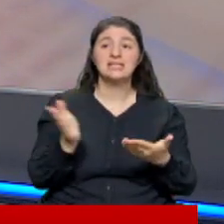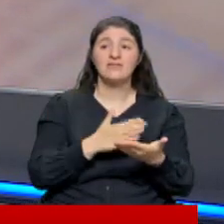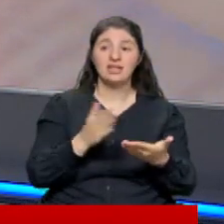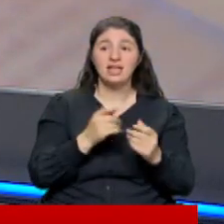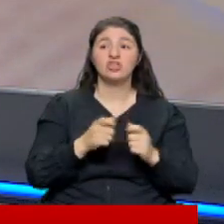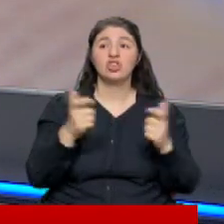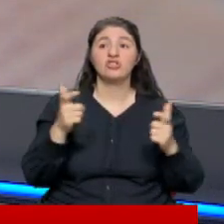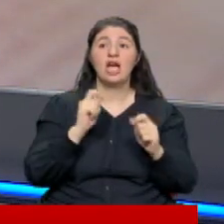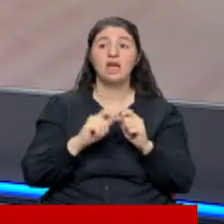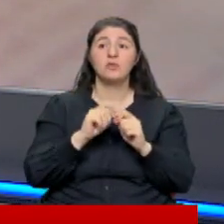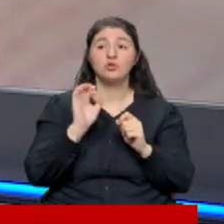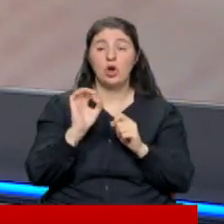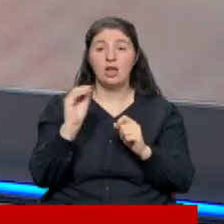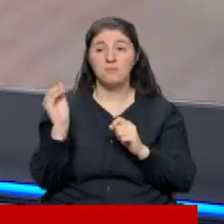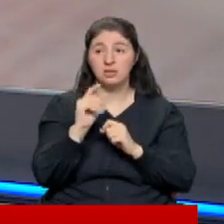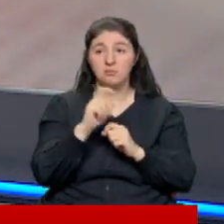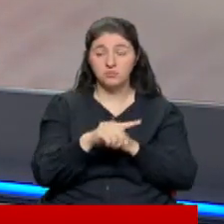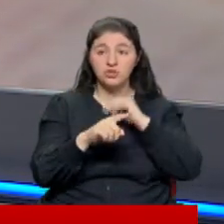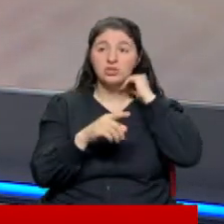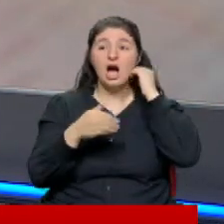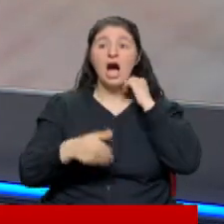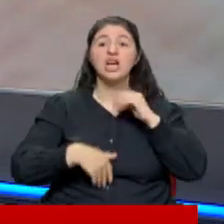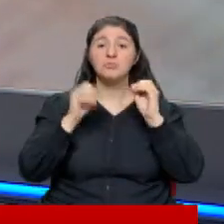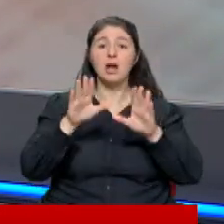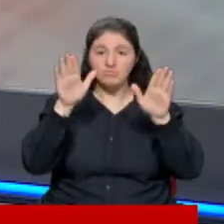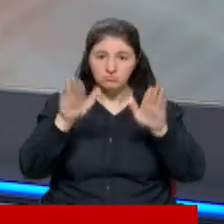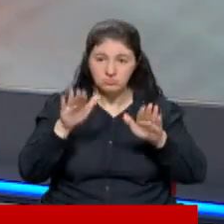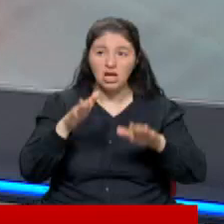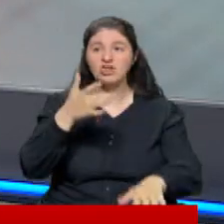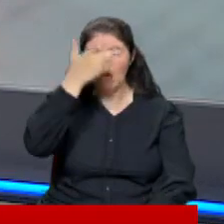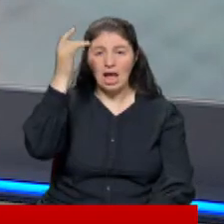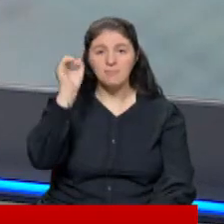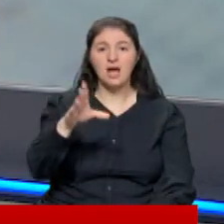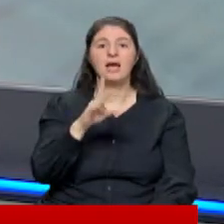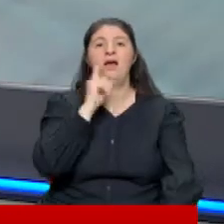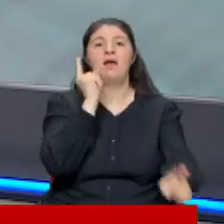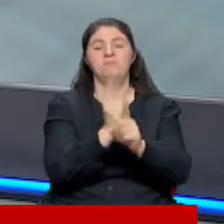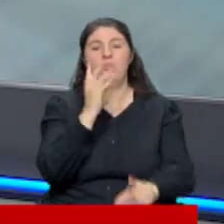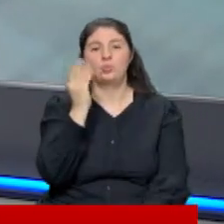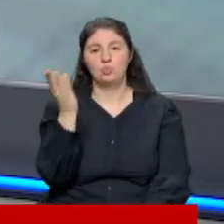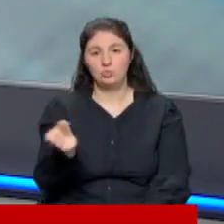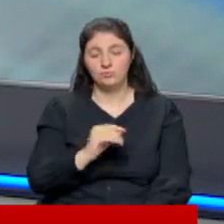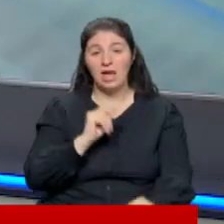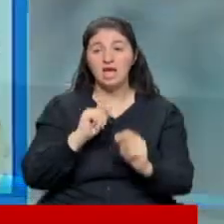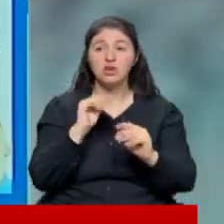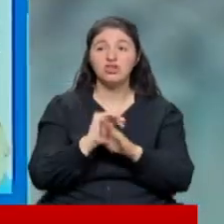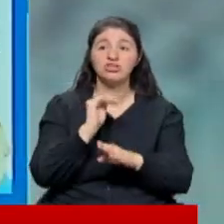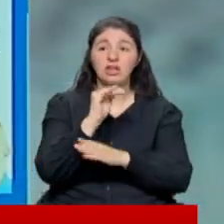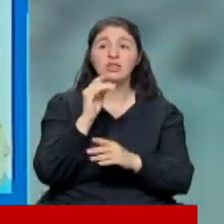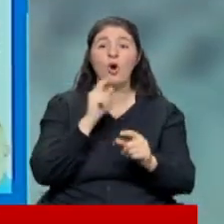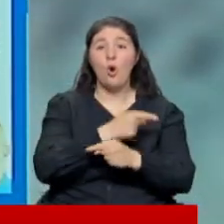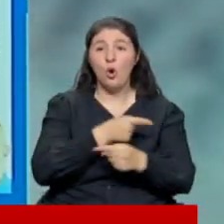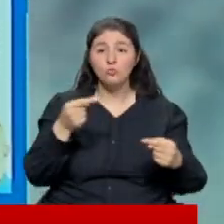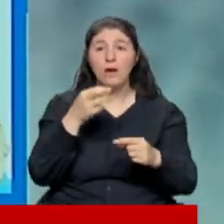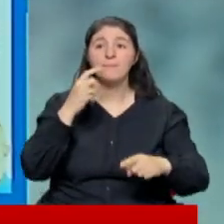sayfadan genişçe ekonomiye şu başlıkla yer vermiş. Aç bırak itaat etsin, cahil bırak biat etsin. Ekonomide yaşanan